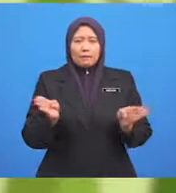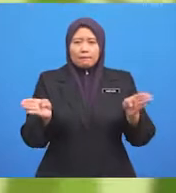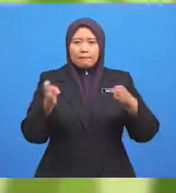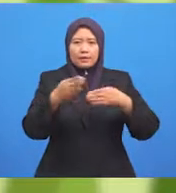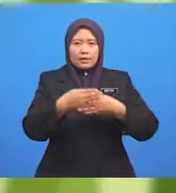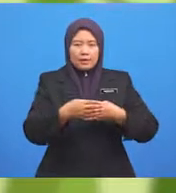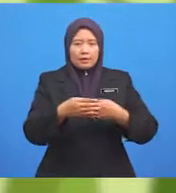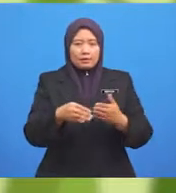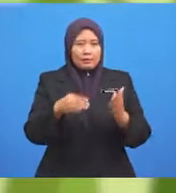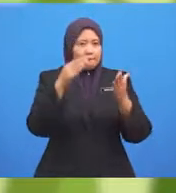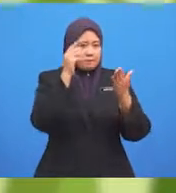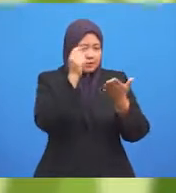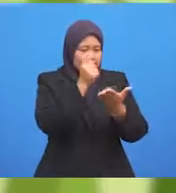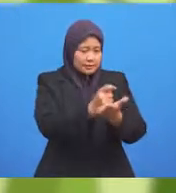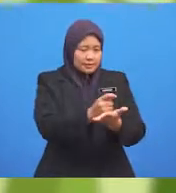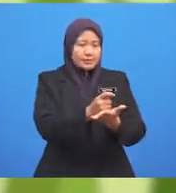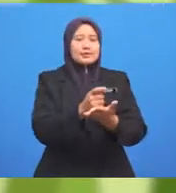bilik